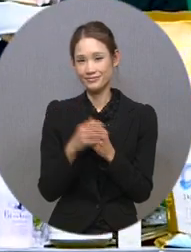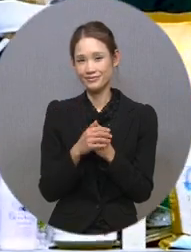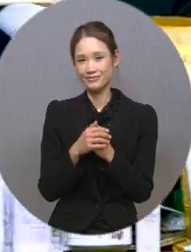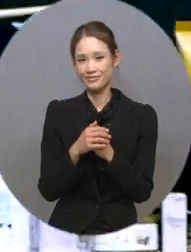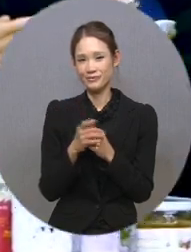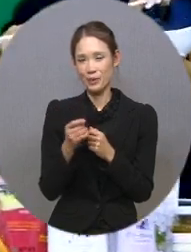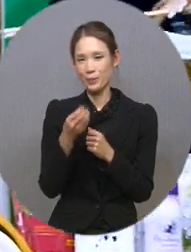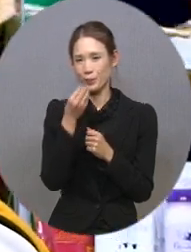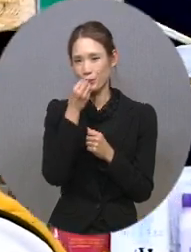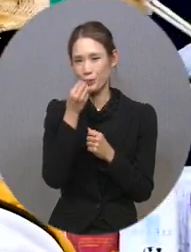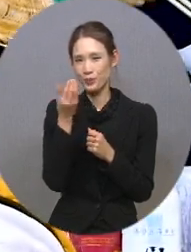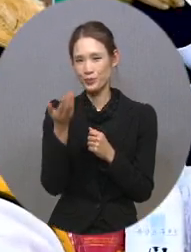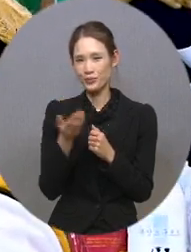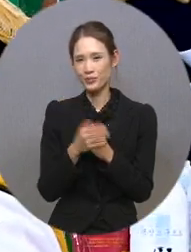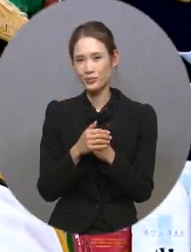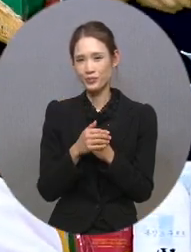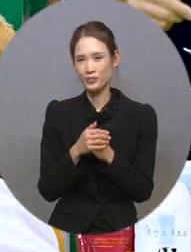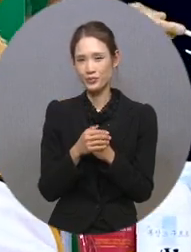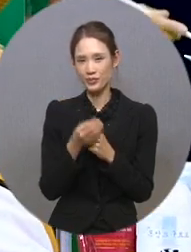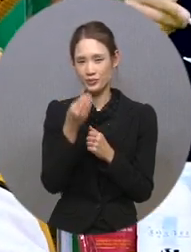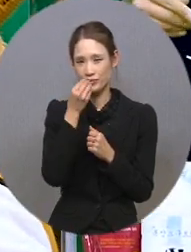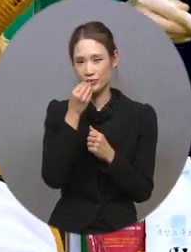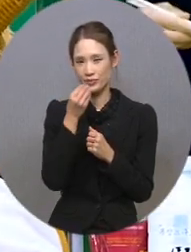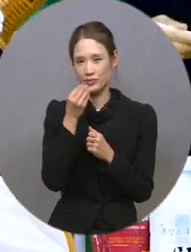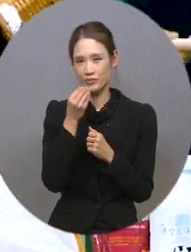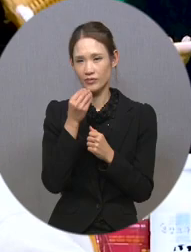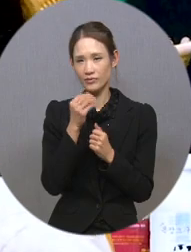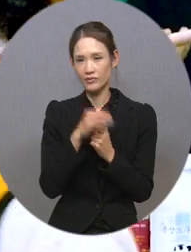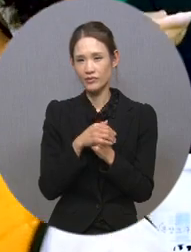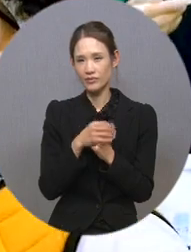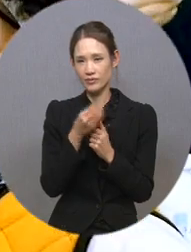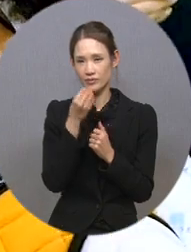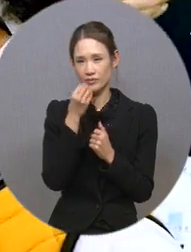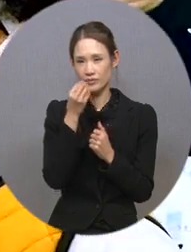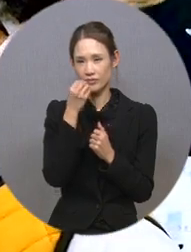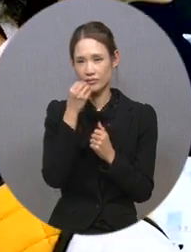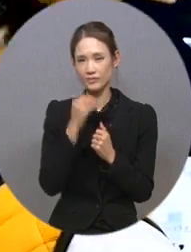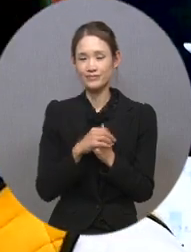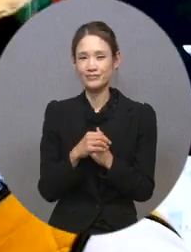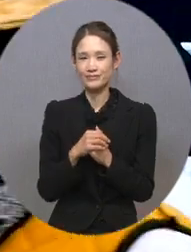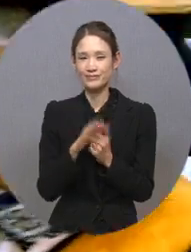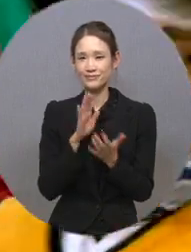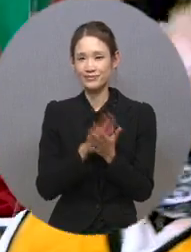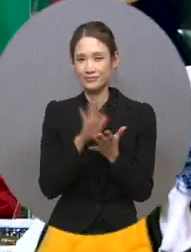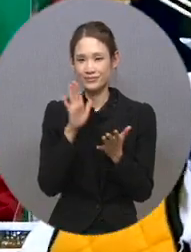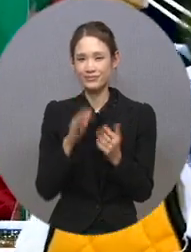돼요. 아. 자, 낙지. 어, 머리. 낙지 보여. 아, 뜨거.